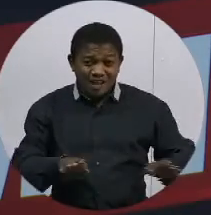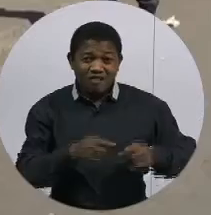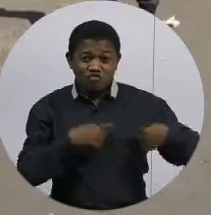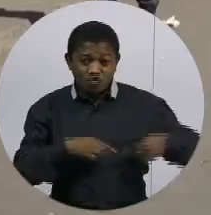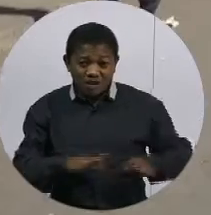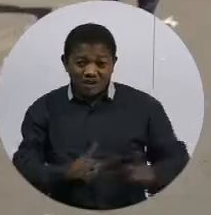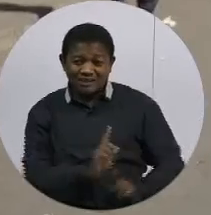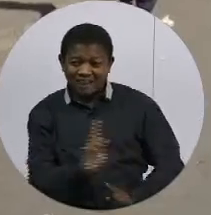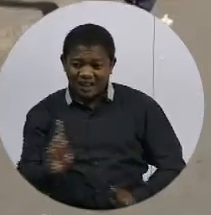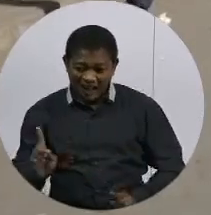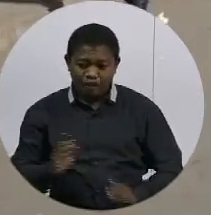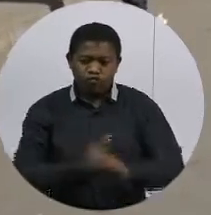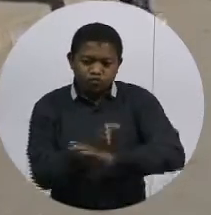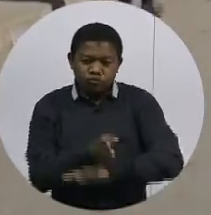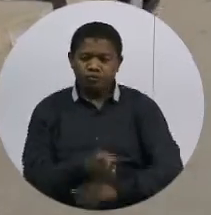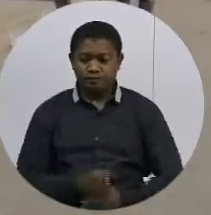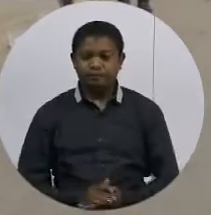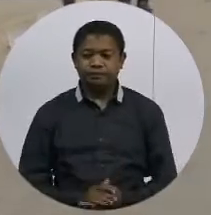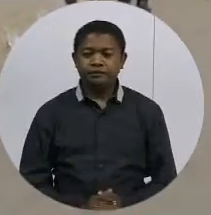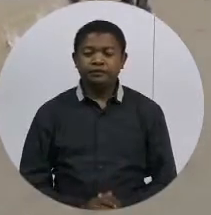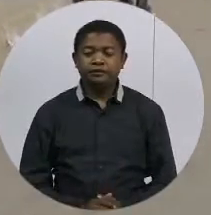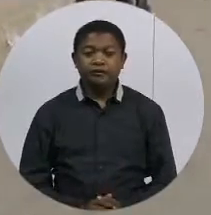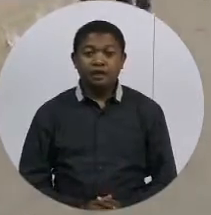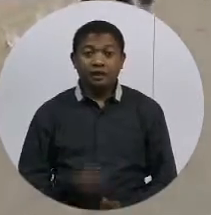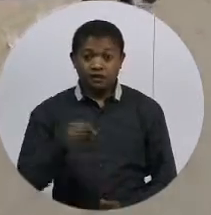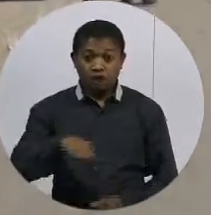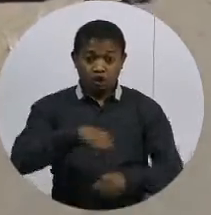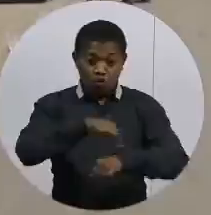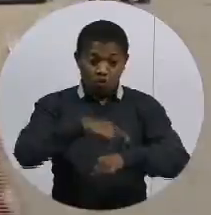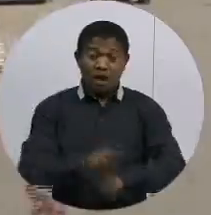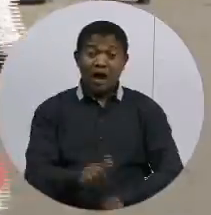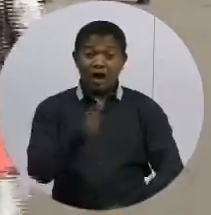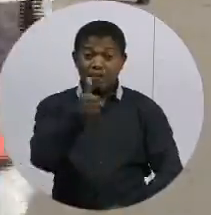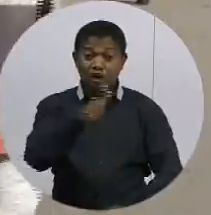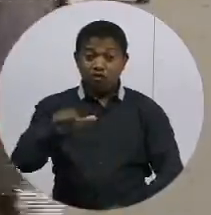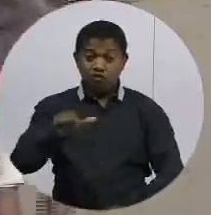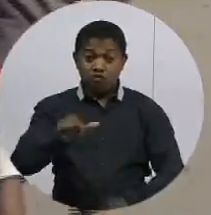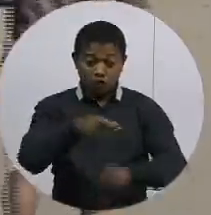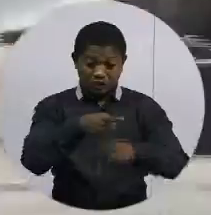Randriamparany. Amin'ny 100 sasany eto Nosibe